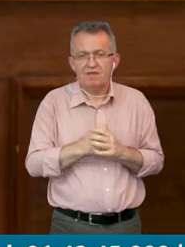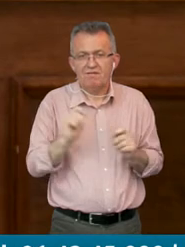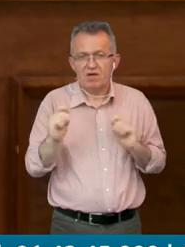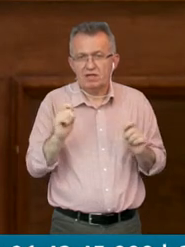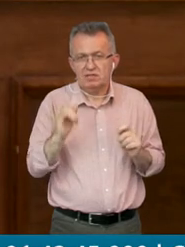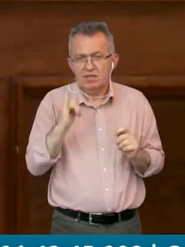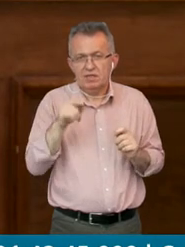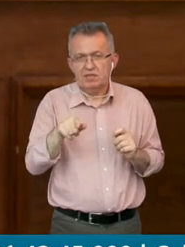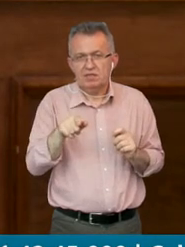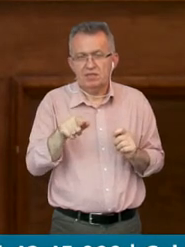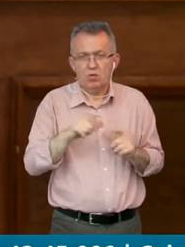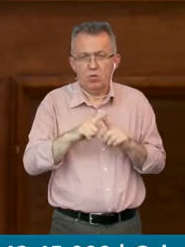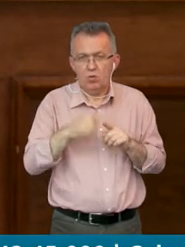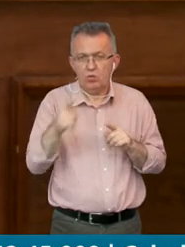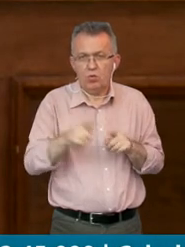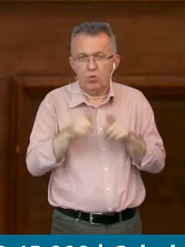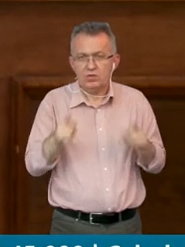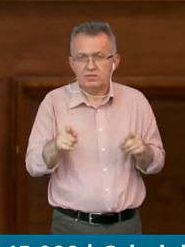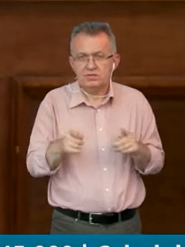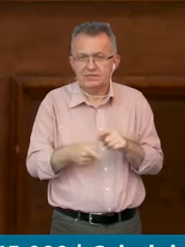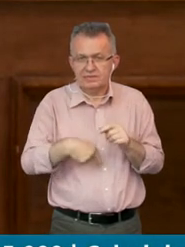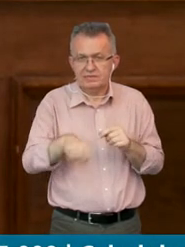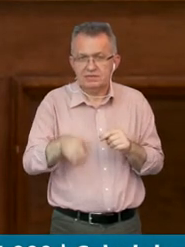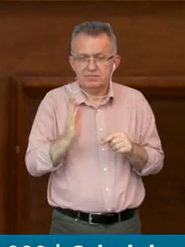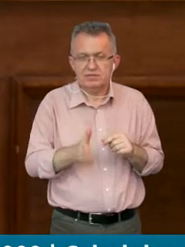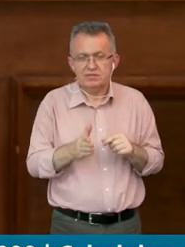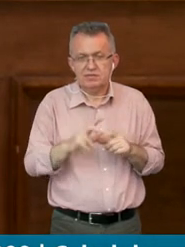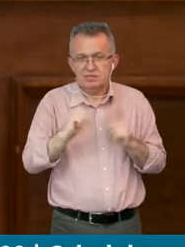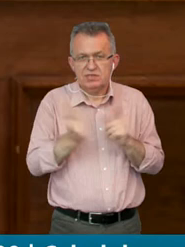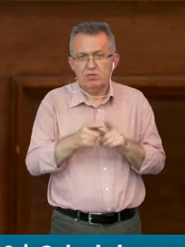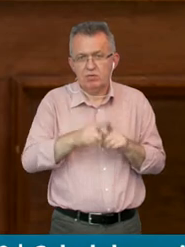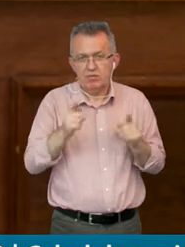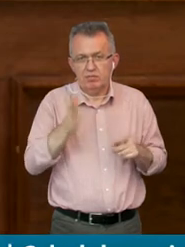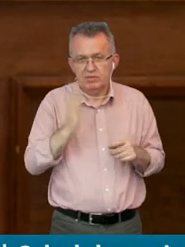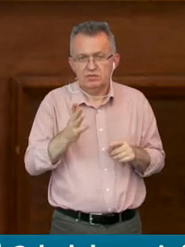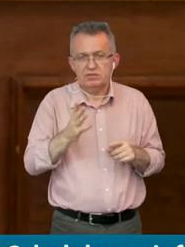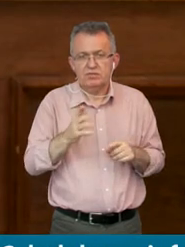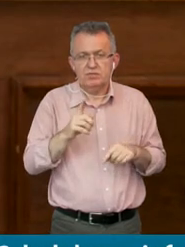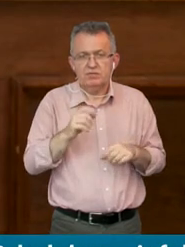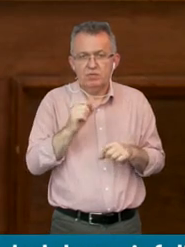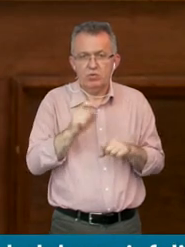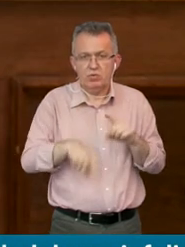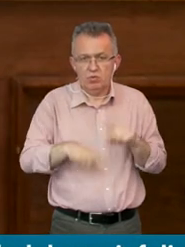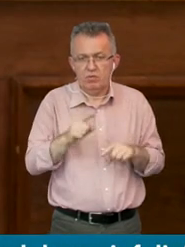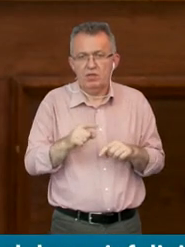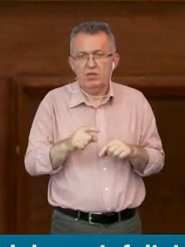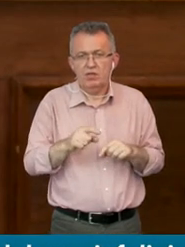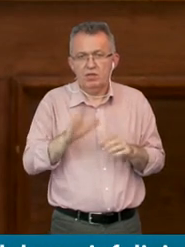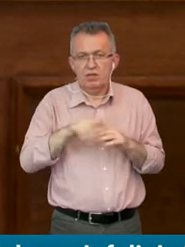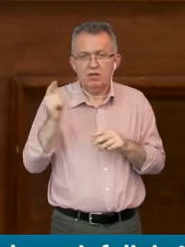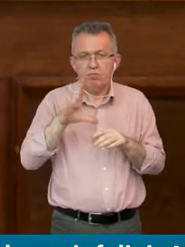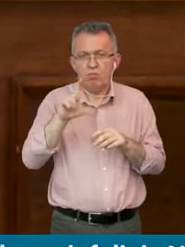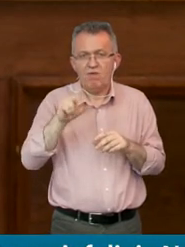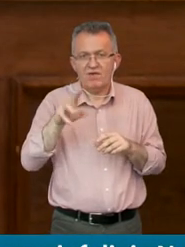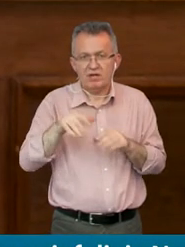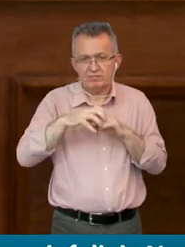wakacje i ten okres, który przed nami, to też właściwie przez cały okres będziemy funkcjonowali na bulwarach,